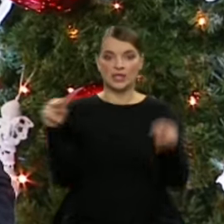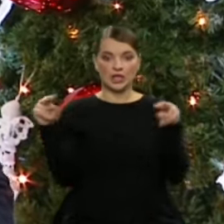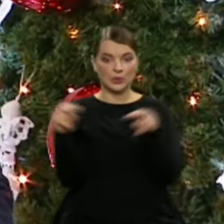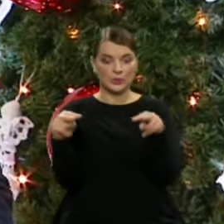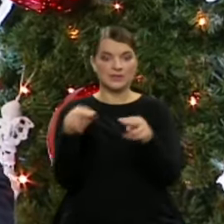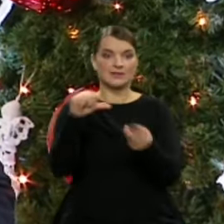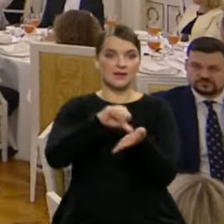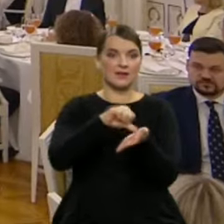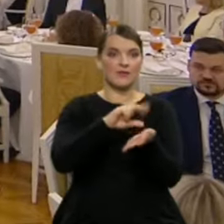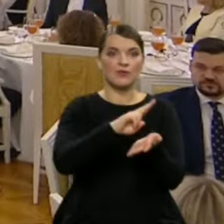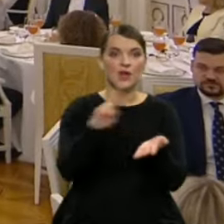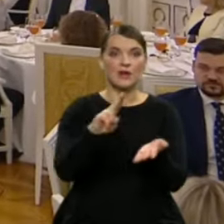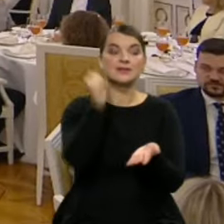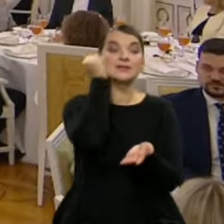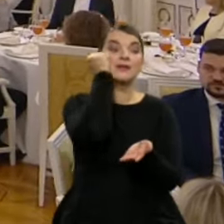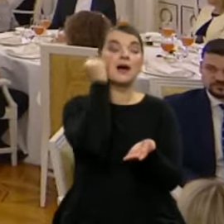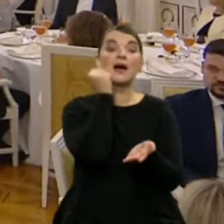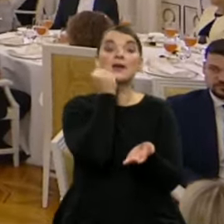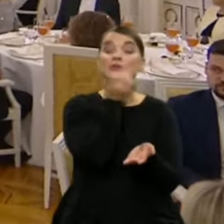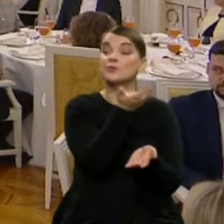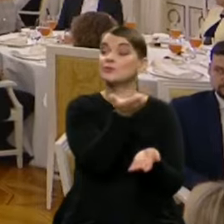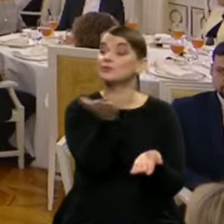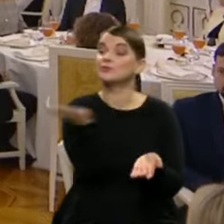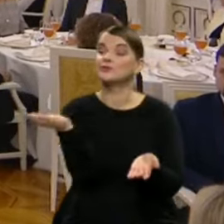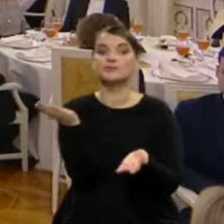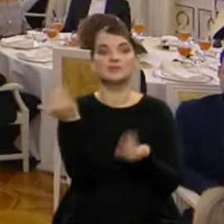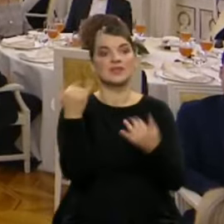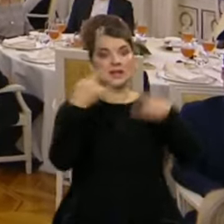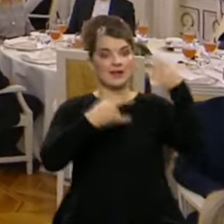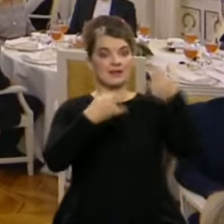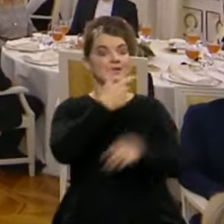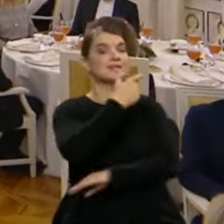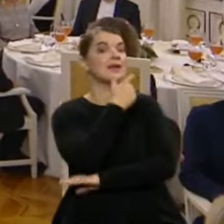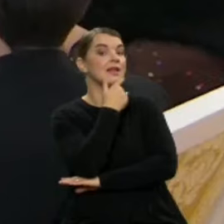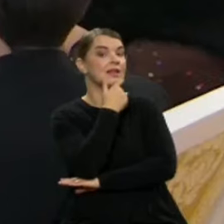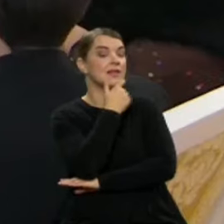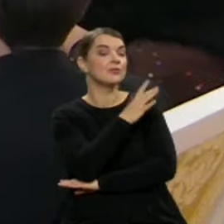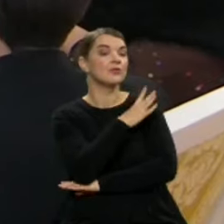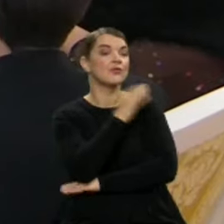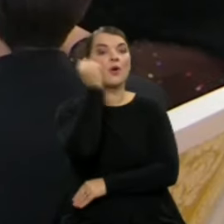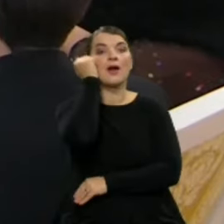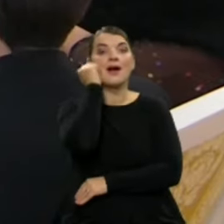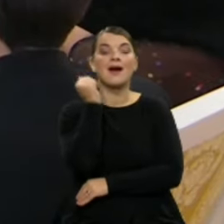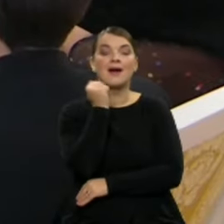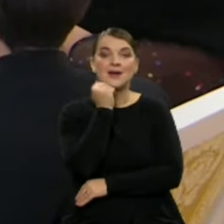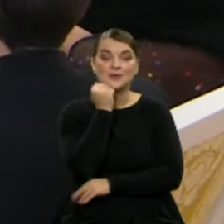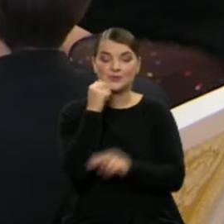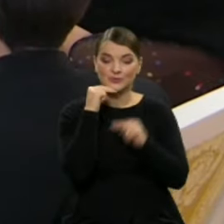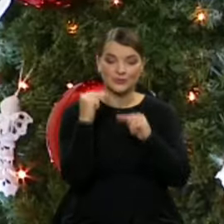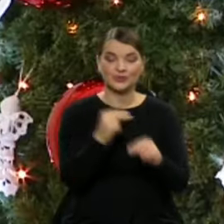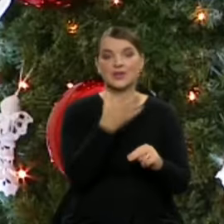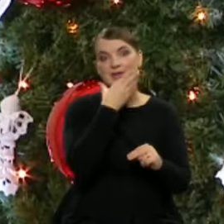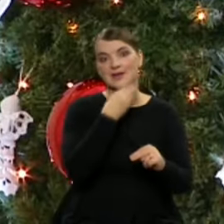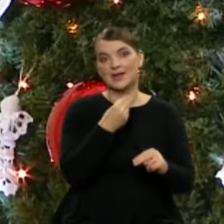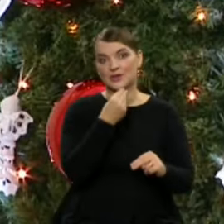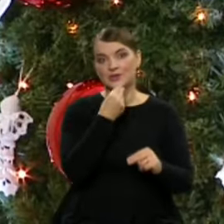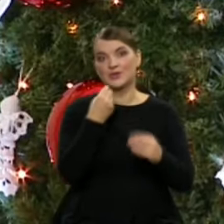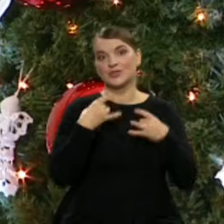liudytojams. Dėkojame visiems, kas žiūrėjote šią transliaciją. Ačiū Jums uždėmesi.